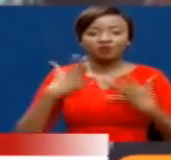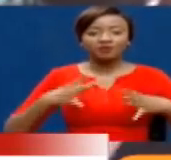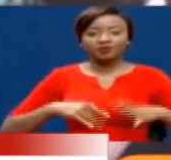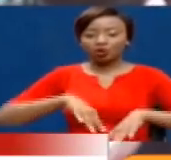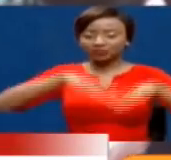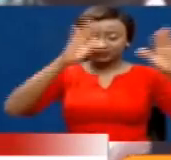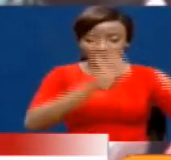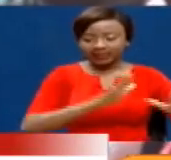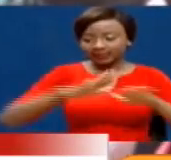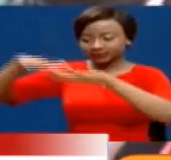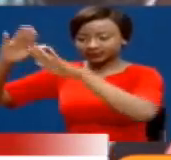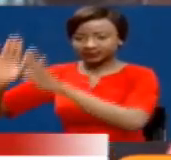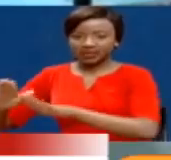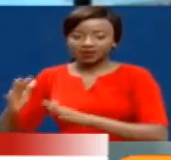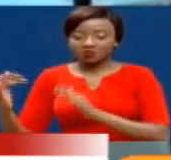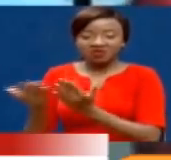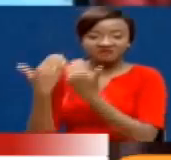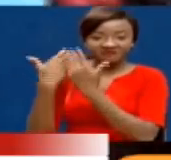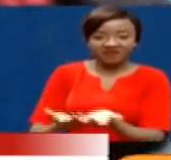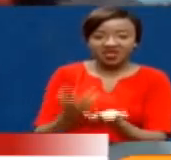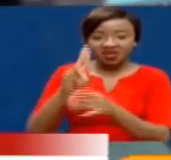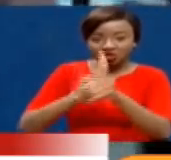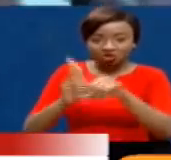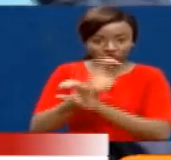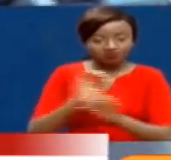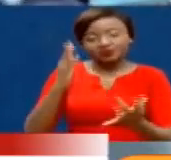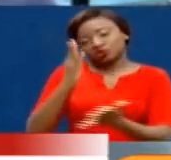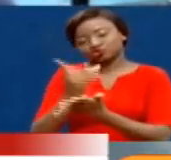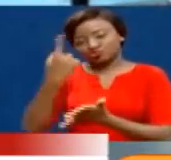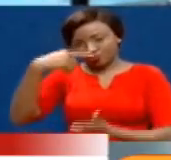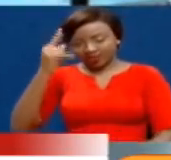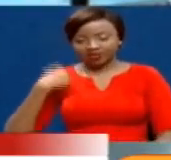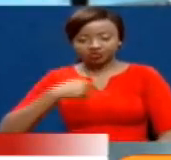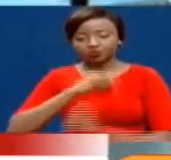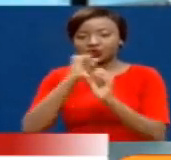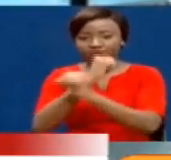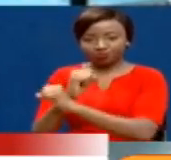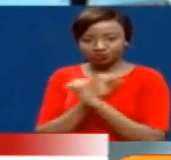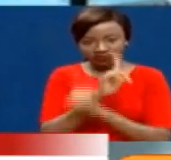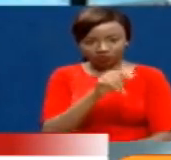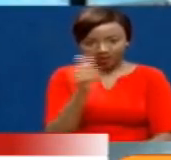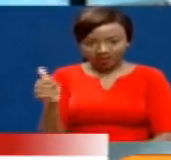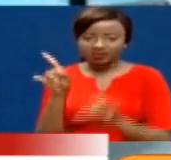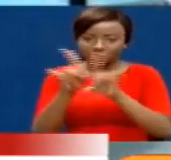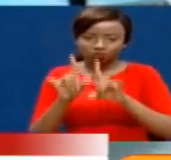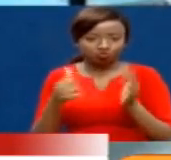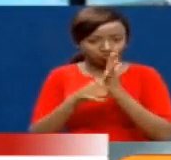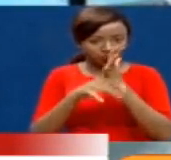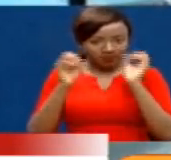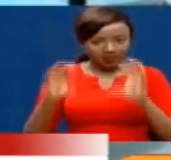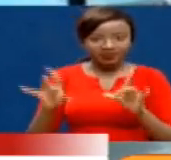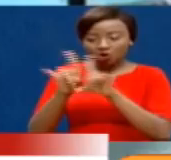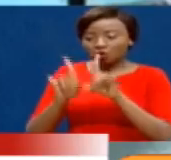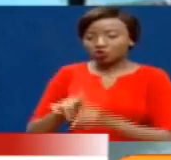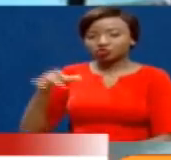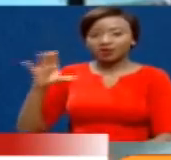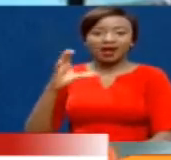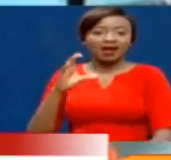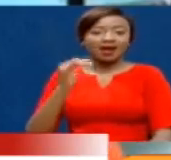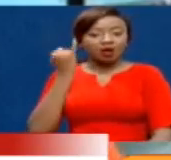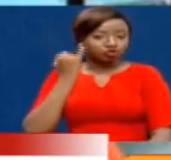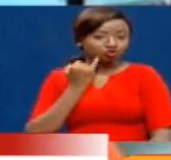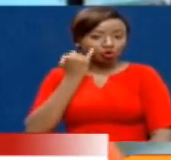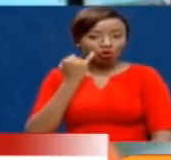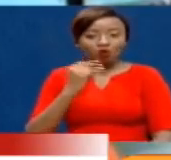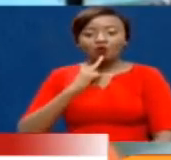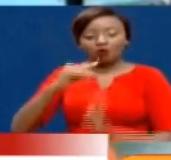wakae ngambo ile, wengine wakae ngambo hii. Ni sawa, ni kweli tunafaa kujichunga sisi kama wananchi, na yale masharti aliyoyatoa 001 governor